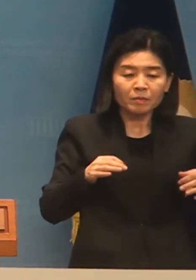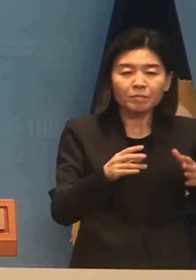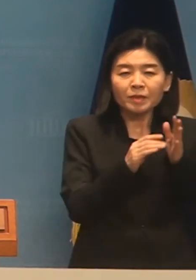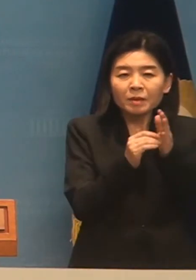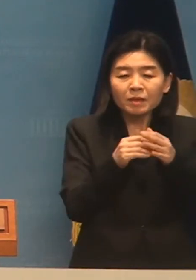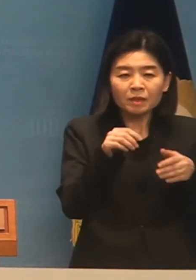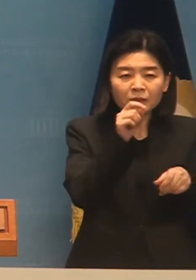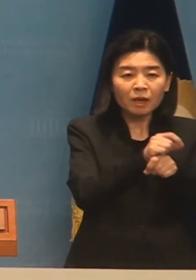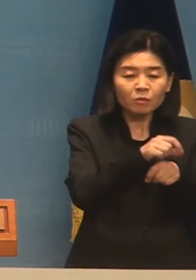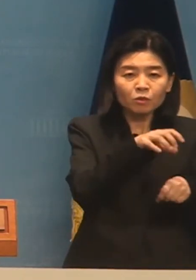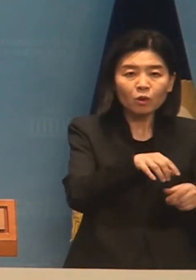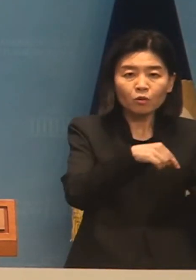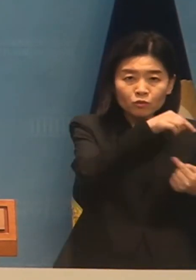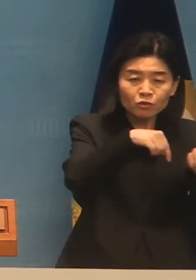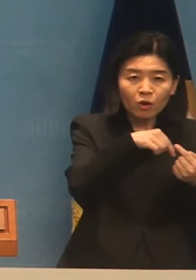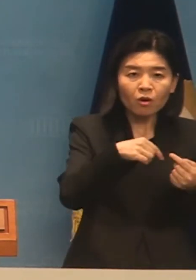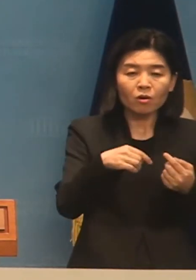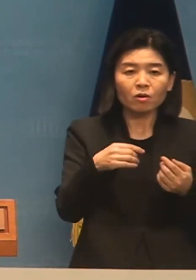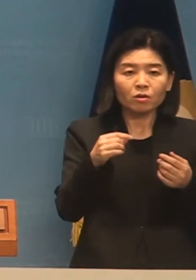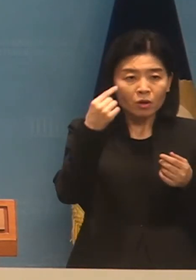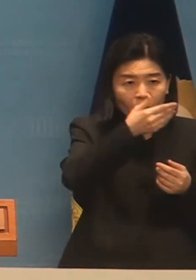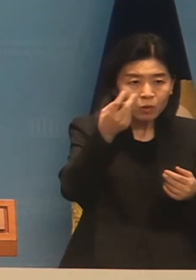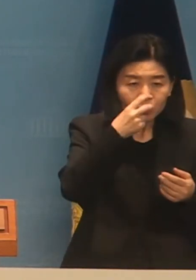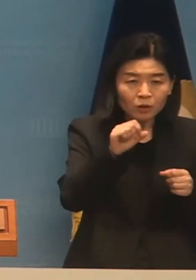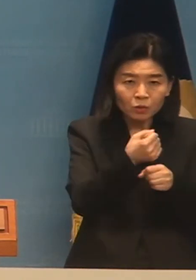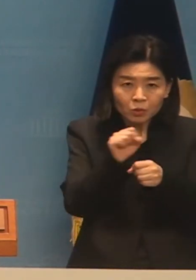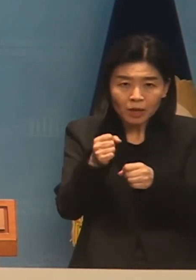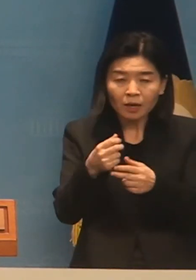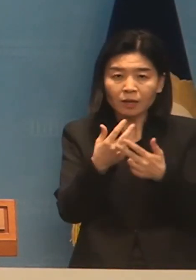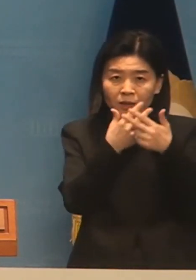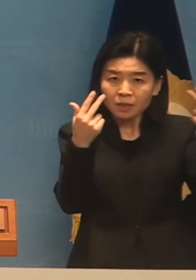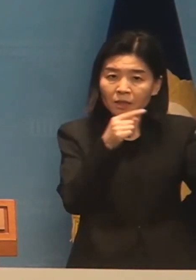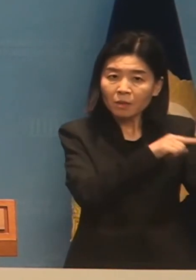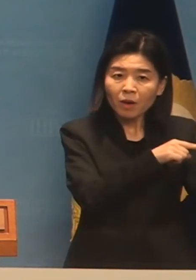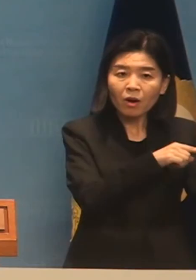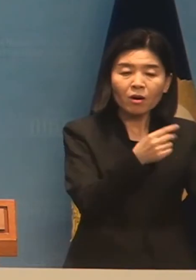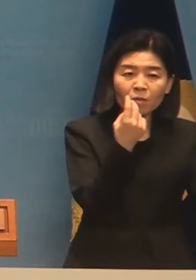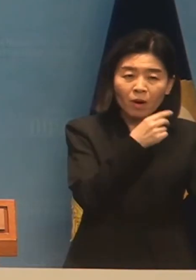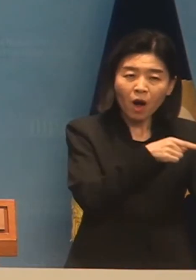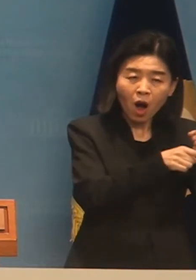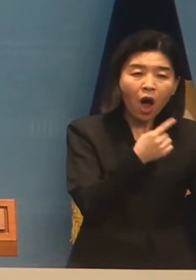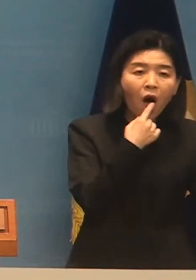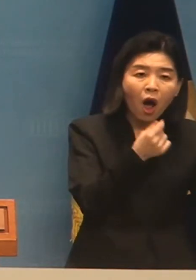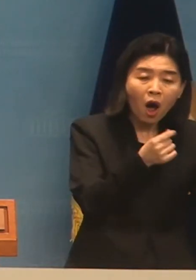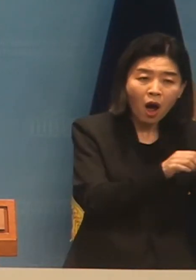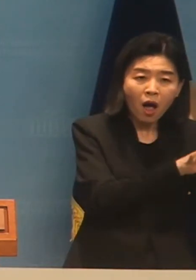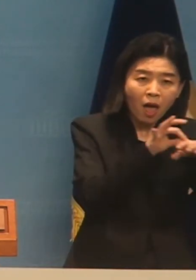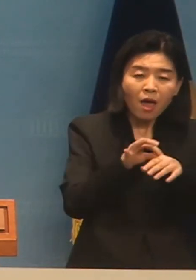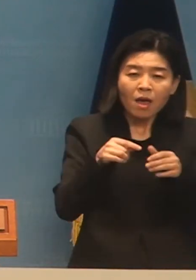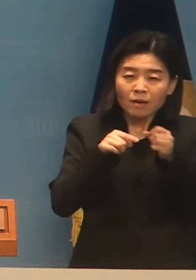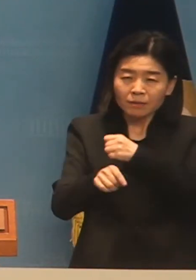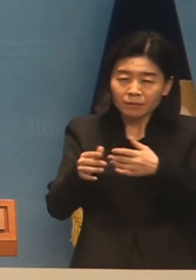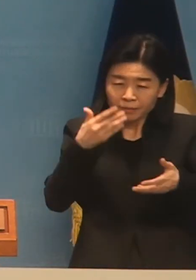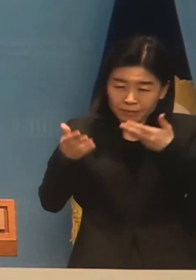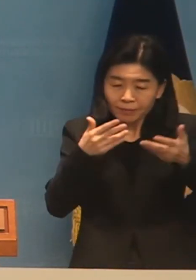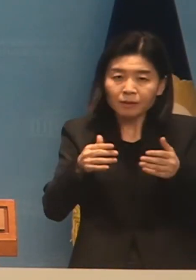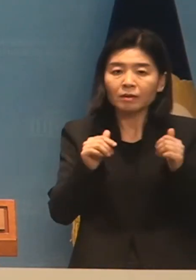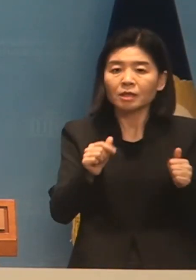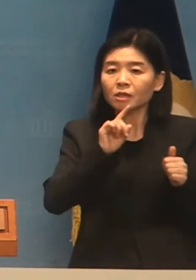사무소 운영, 여론조사 조작, 이재명 기준으로 폭풍 압수색하고 악착같이